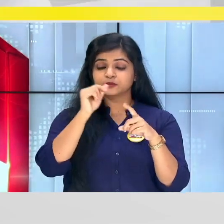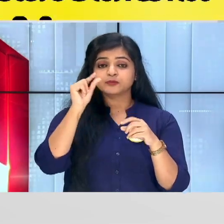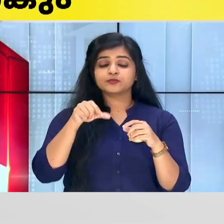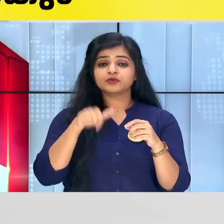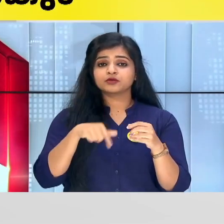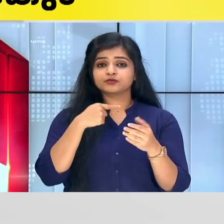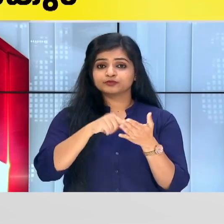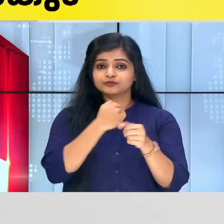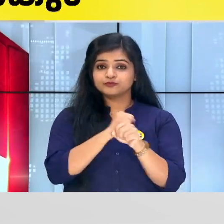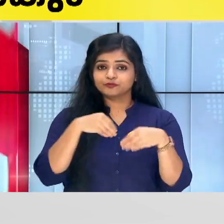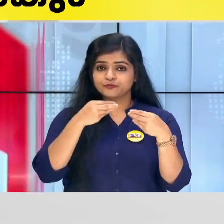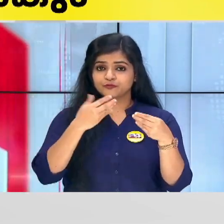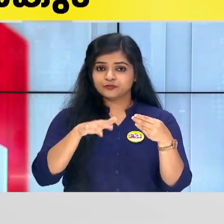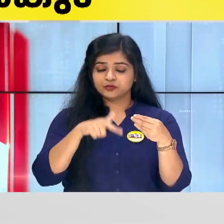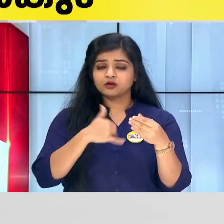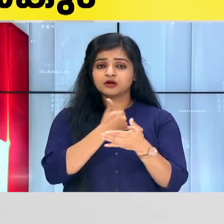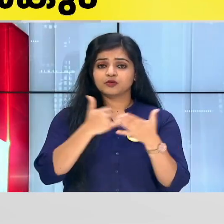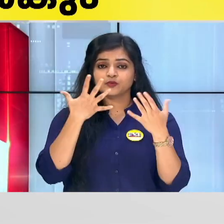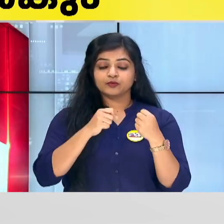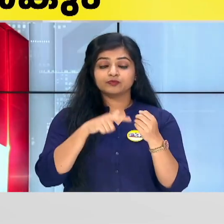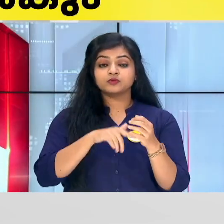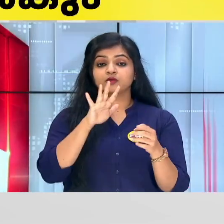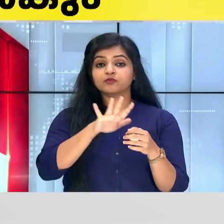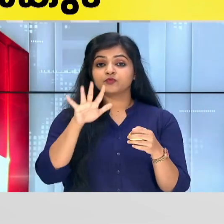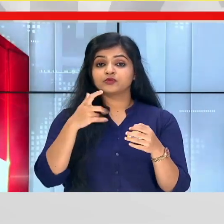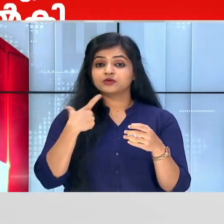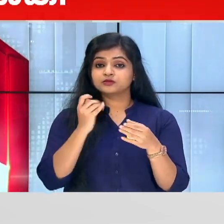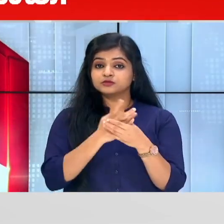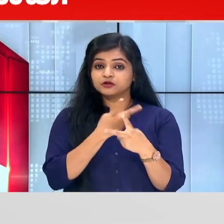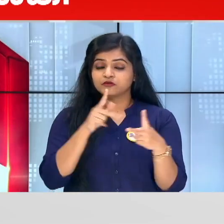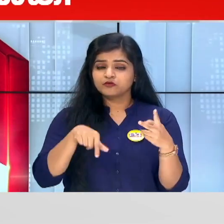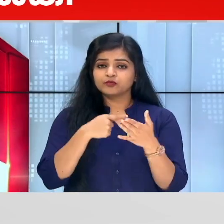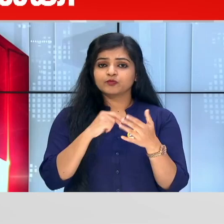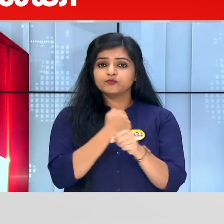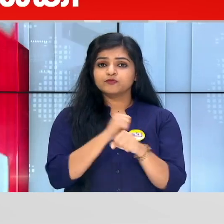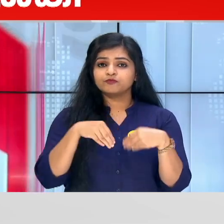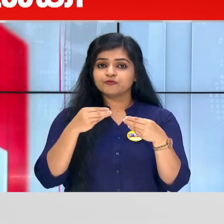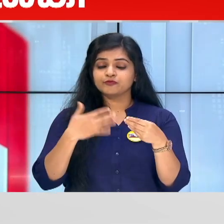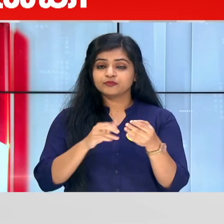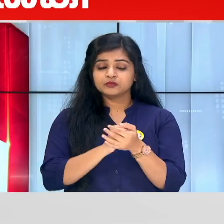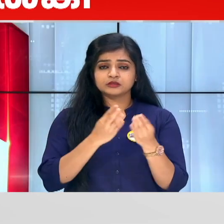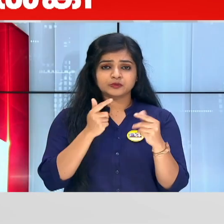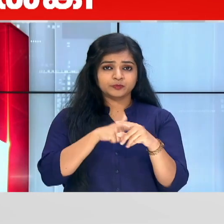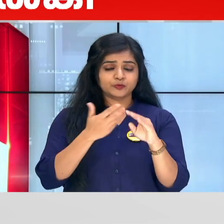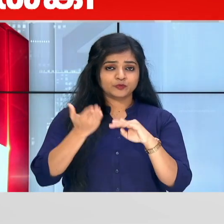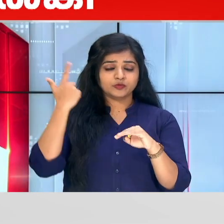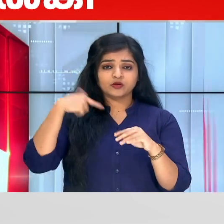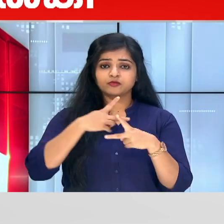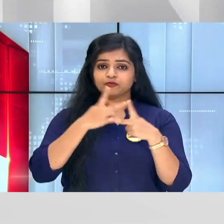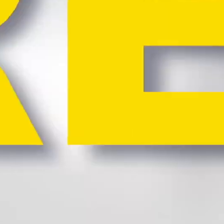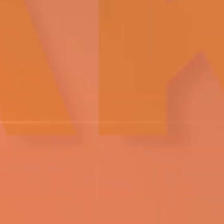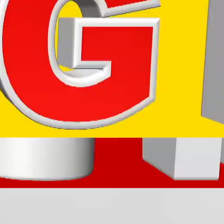ഏതാണ്ട് 55ഓളം കേസുകളിൽ നിലവിൽ ജാമ്യത്തിലാണ് ഈ പ്രതി. അതിനിടയിൽ അല്പം മുമ്പ് നമ്മൾ ഒരു പ്രതികരണം പുറത്തുവിട്ടിരുന്നു.